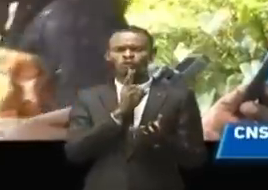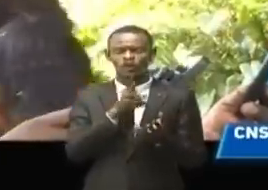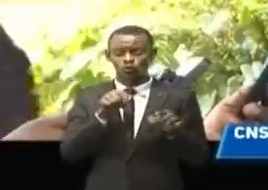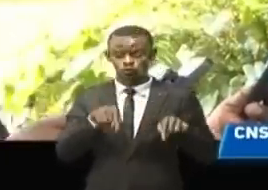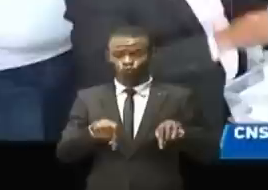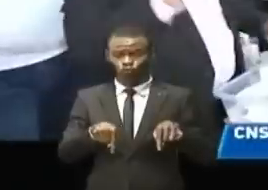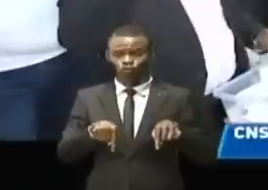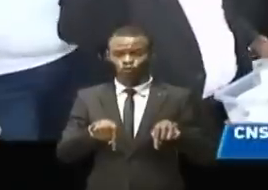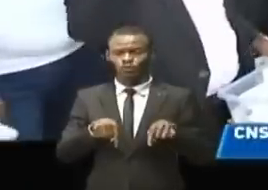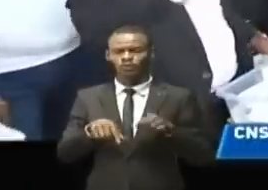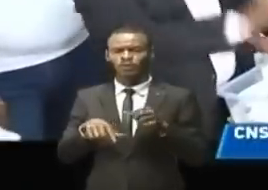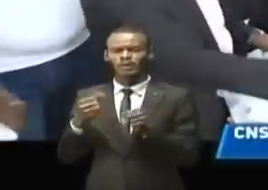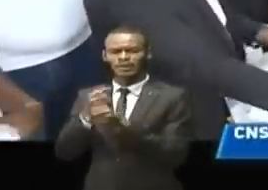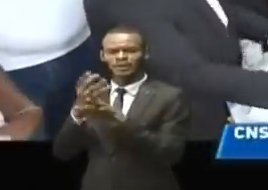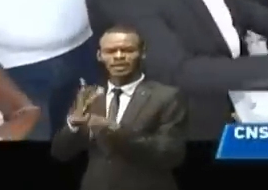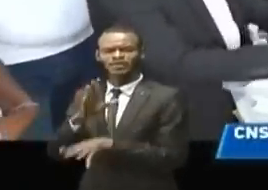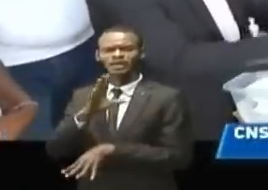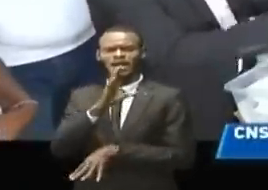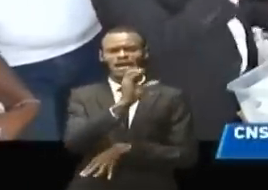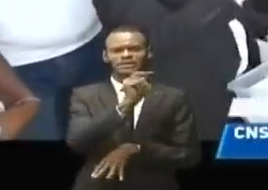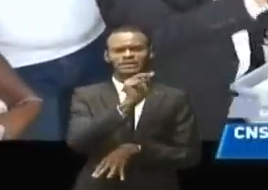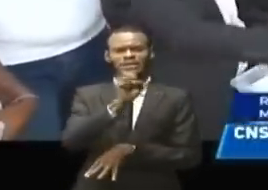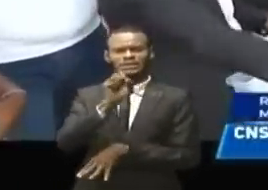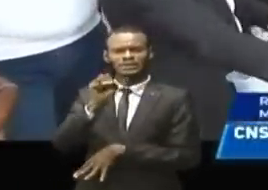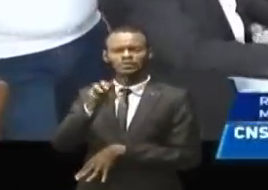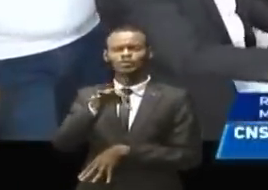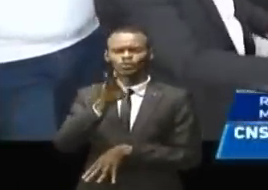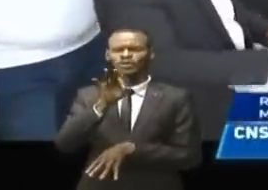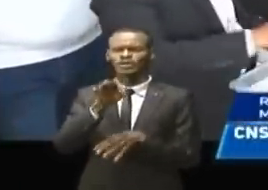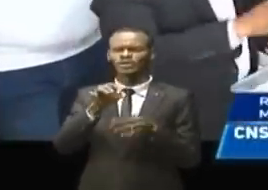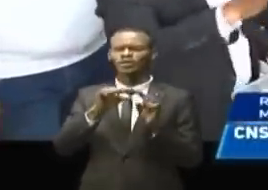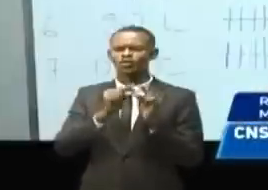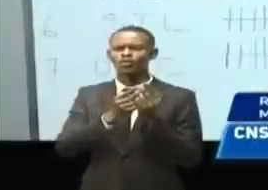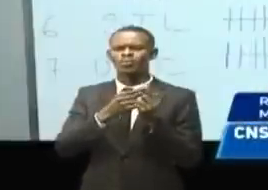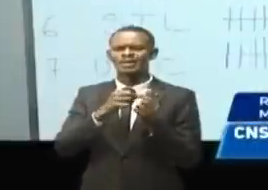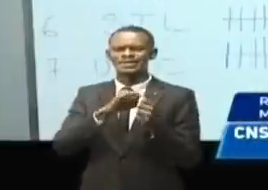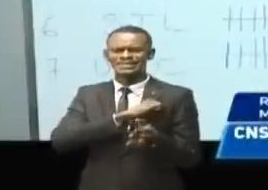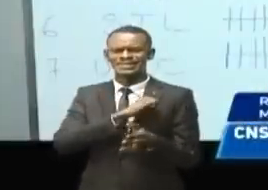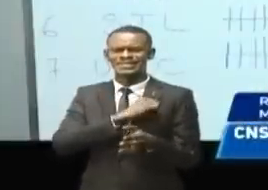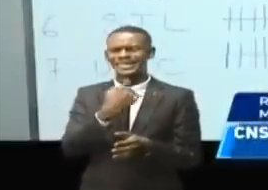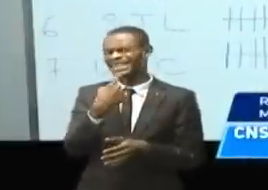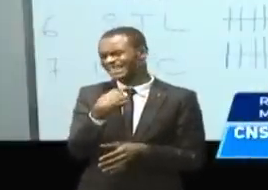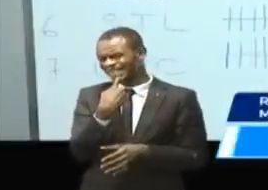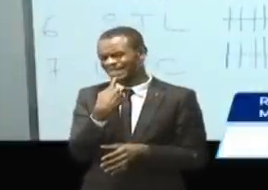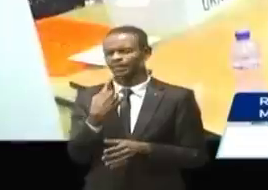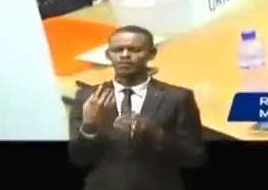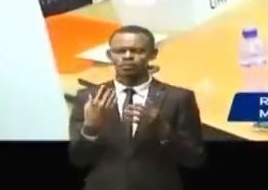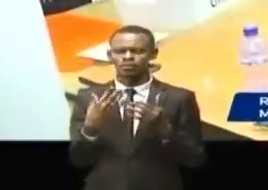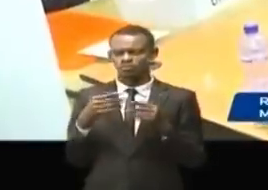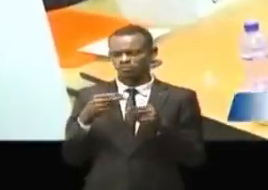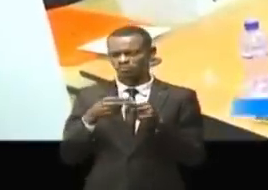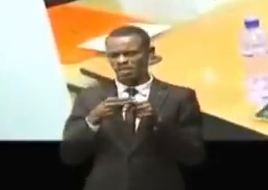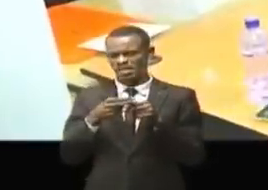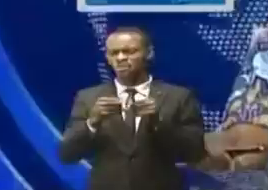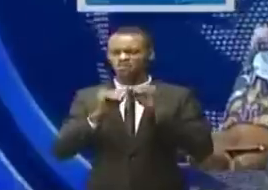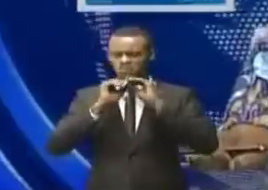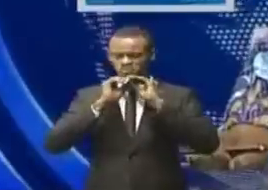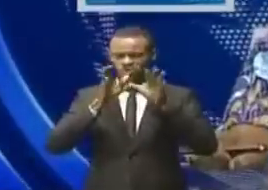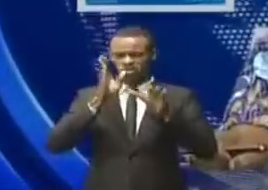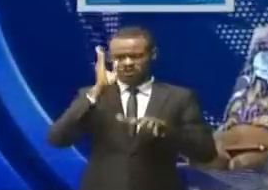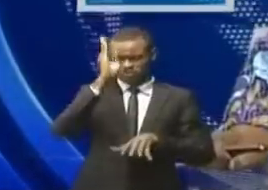le représenter. Après compilation, les résultats des élections syndicales de la CNSS seront publiés dans les prochains